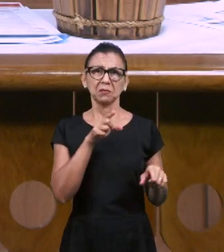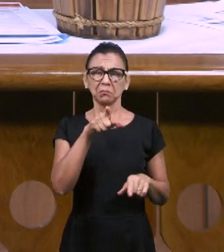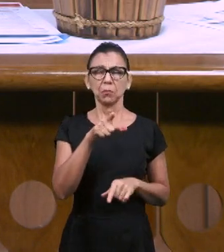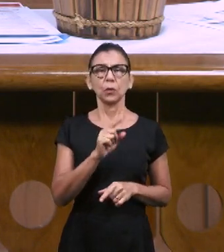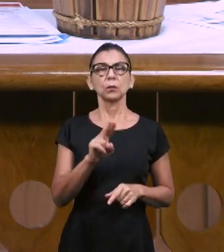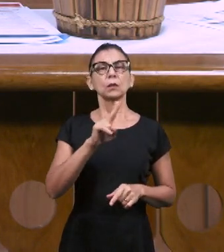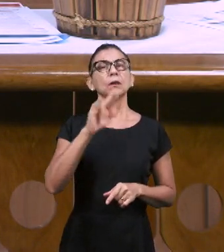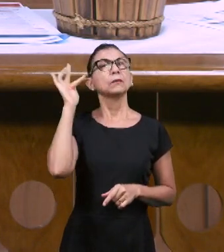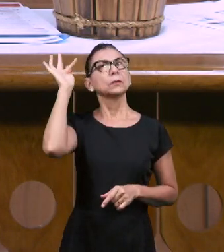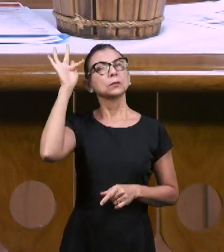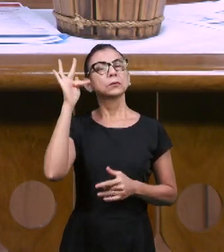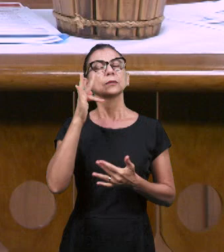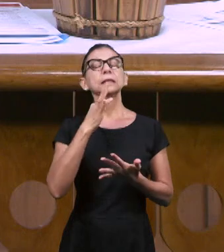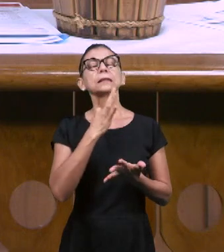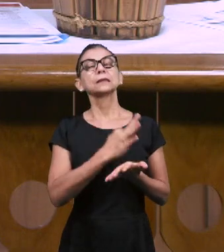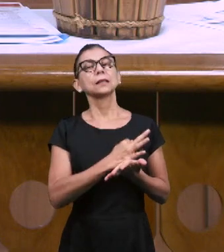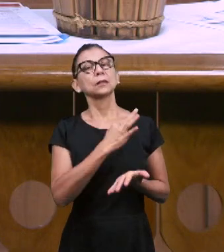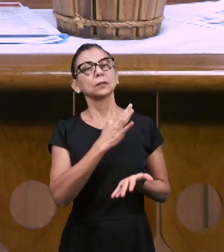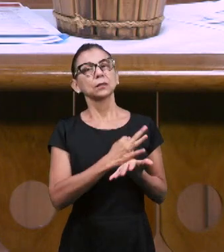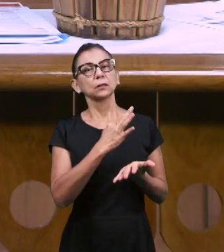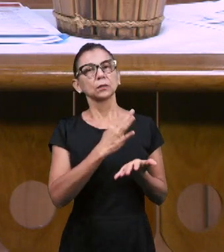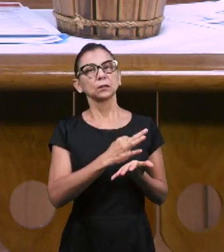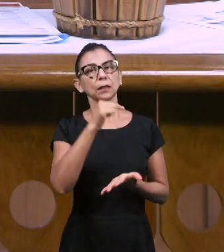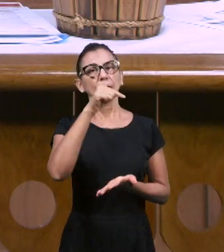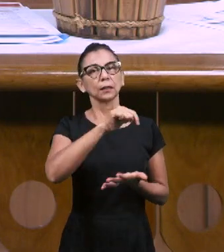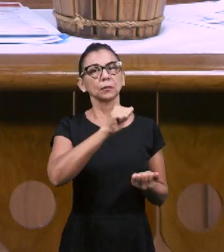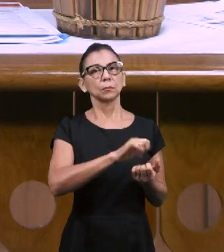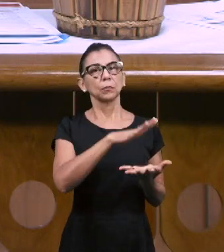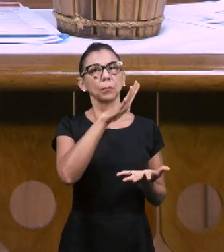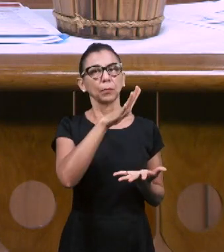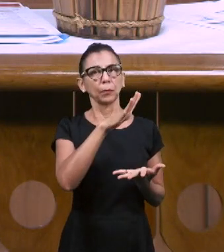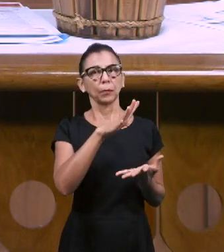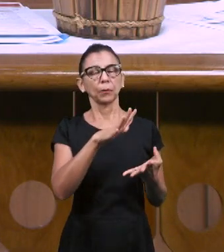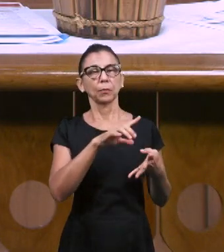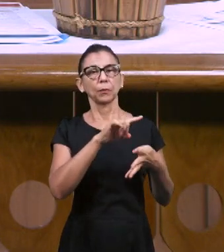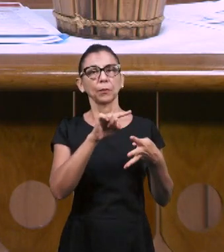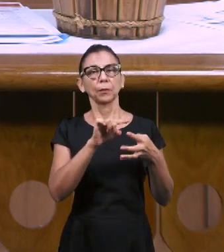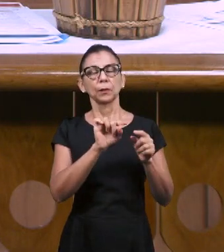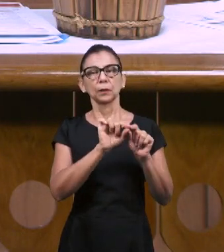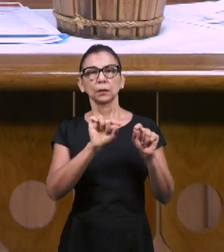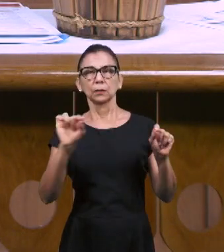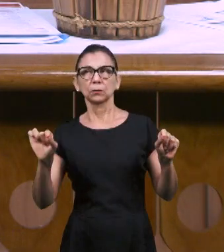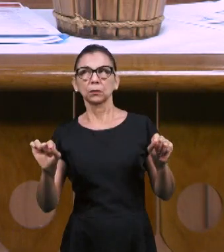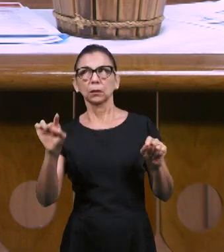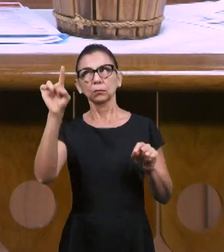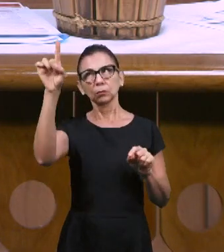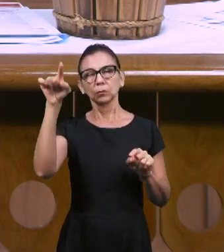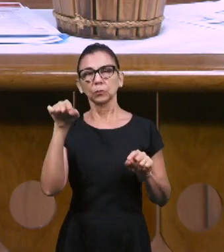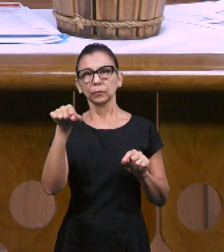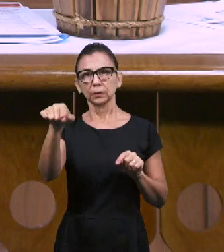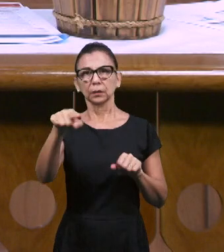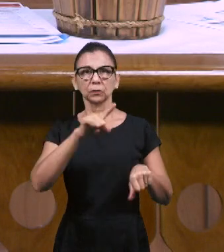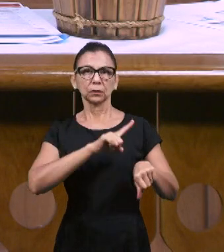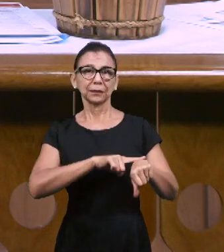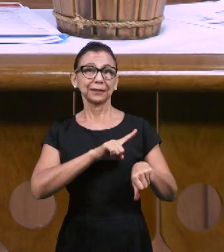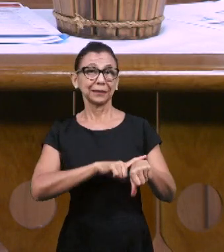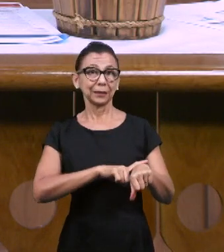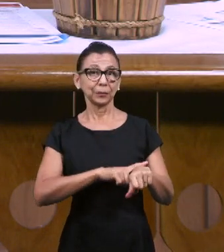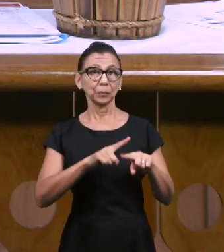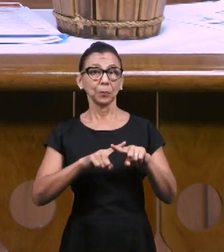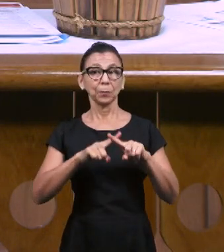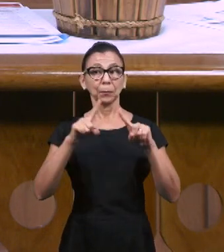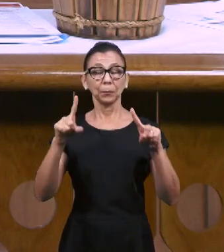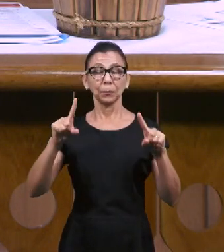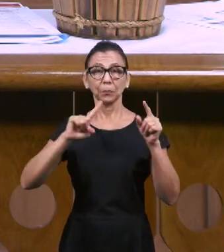la théologie, l'œuvre de la création, les 4 mesures, largeur, hauteur, profondeur et temps. Et le